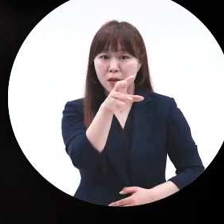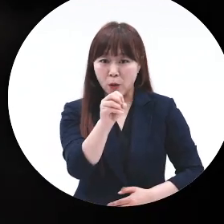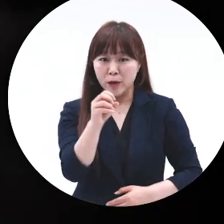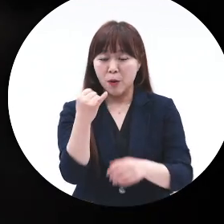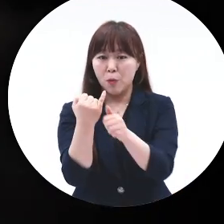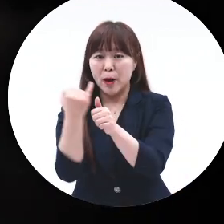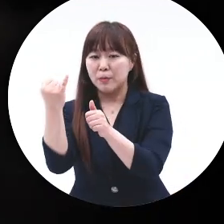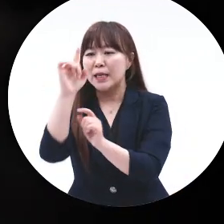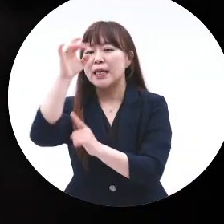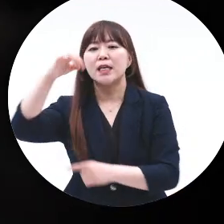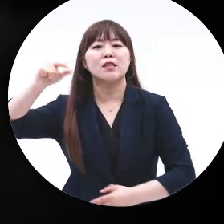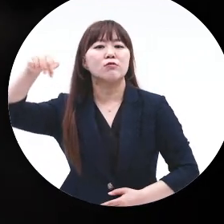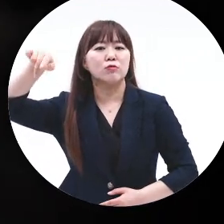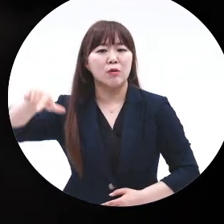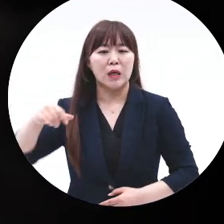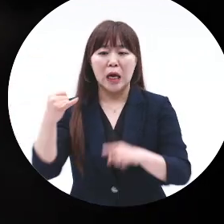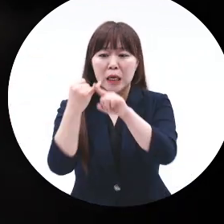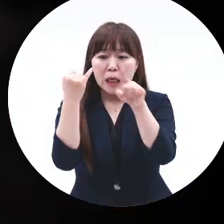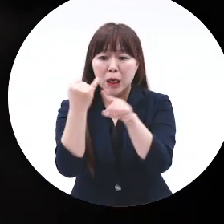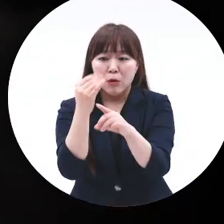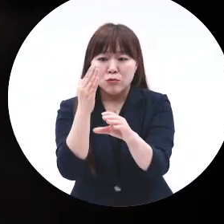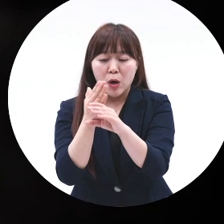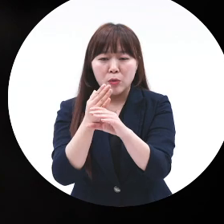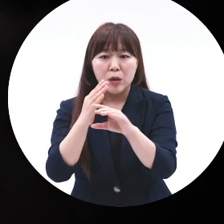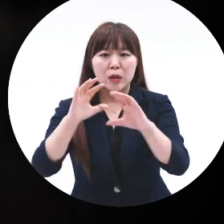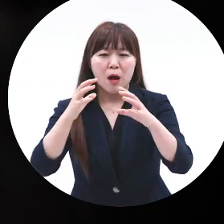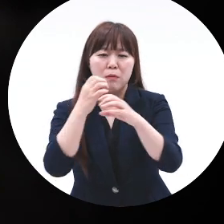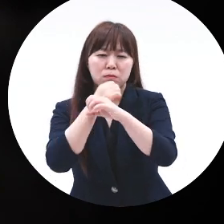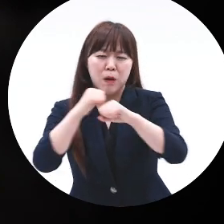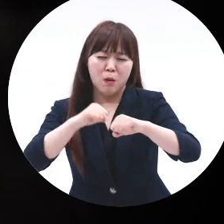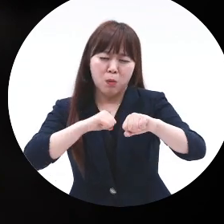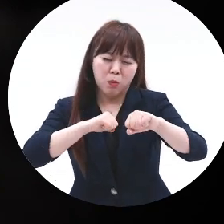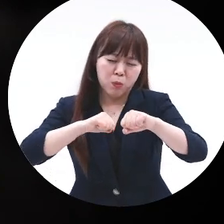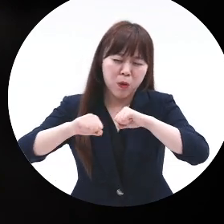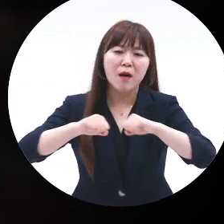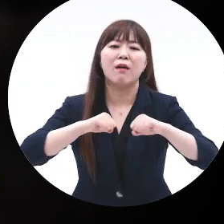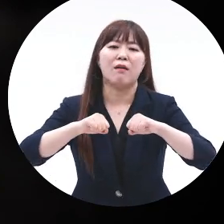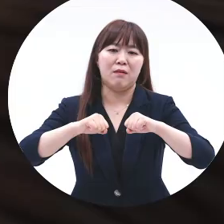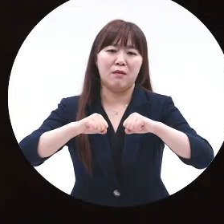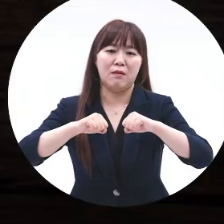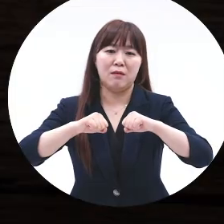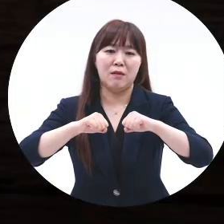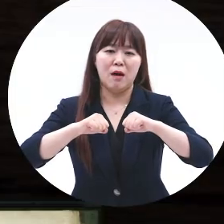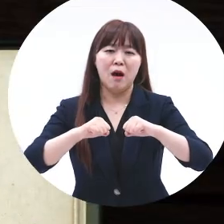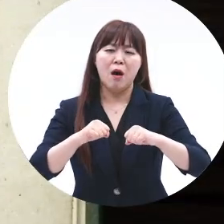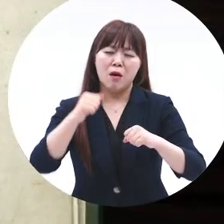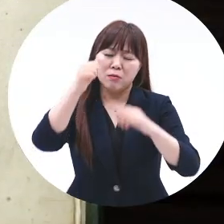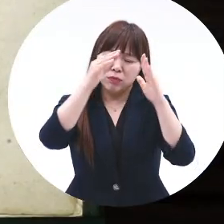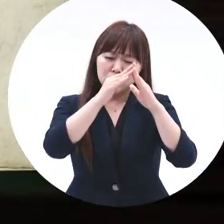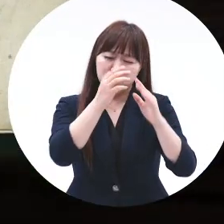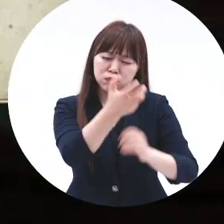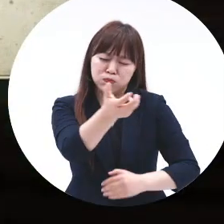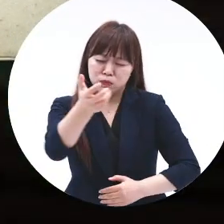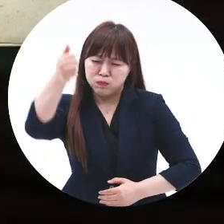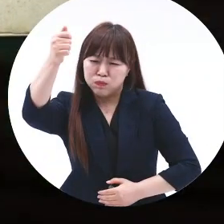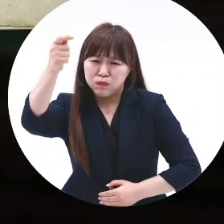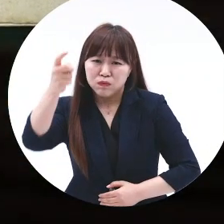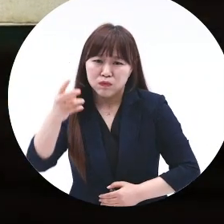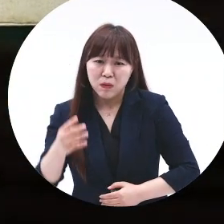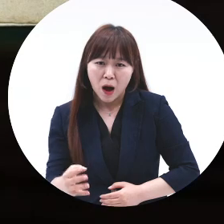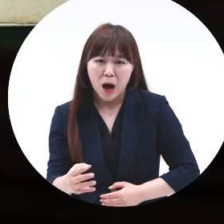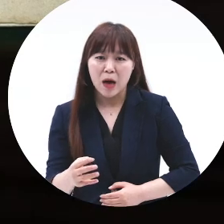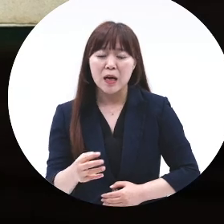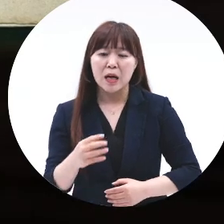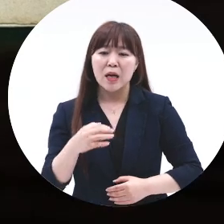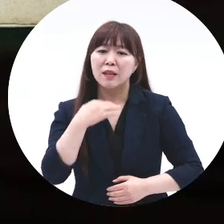이회영의 부인이었던 이은숙은 임신 중에도 독립운동을 지속하는 투혼을 보여주었습니다. 수십여 차례 거처를 옮기고